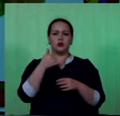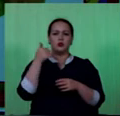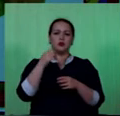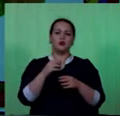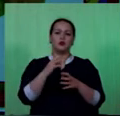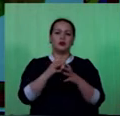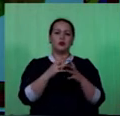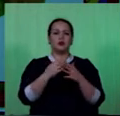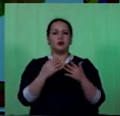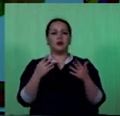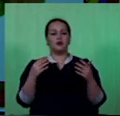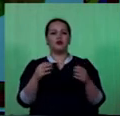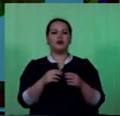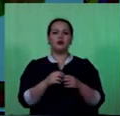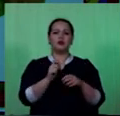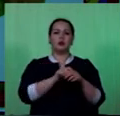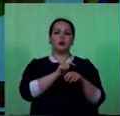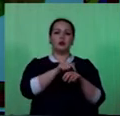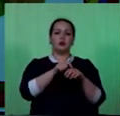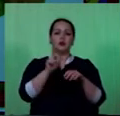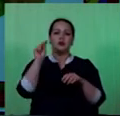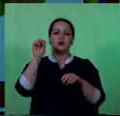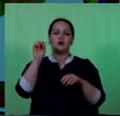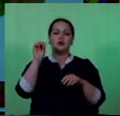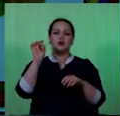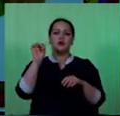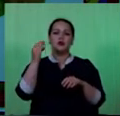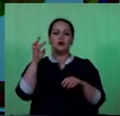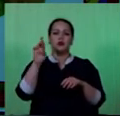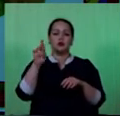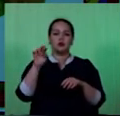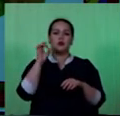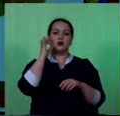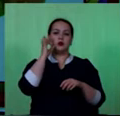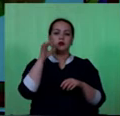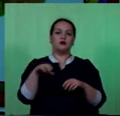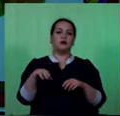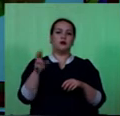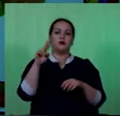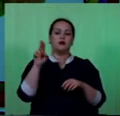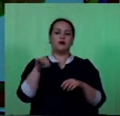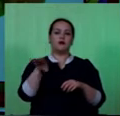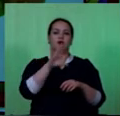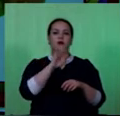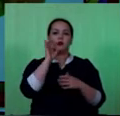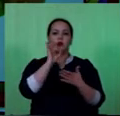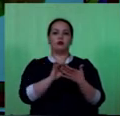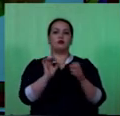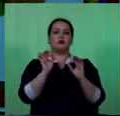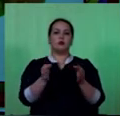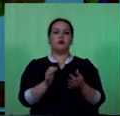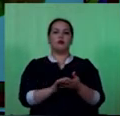c клубника черешню урюк и.д. все ответы верны